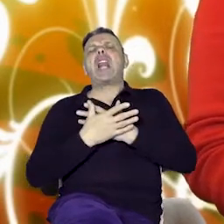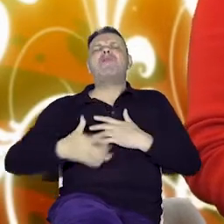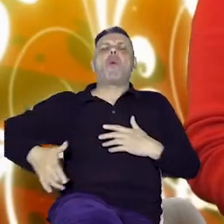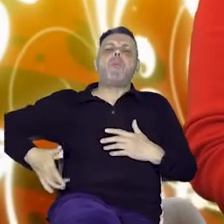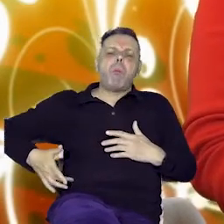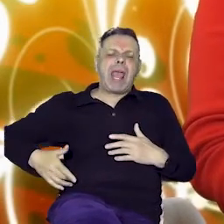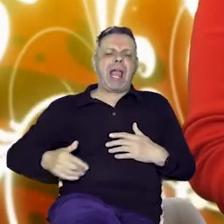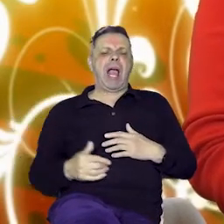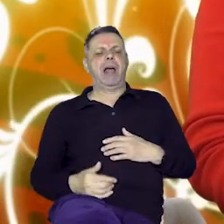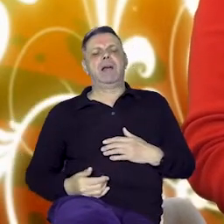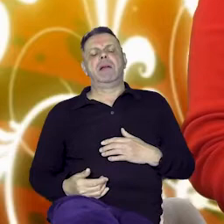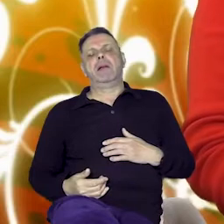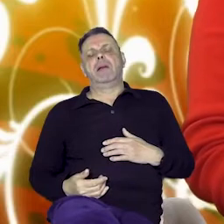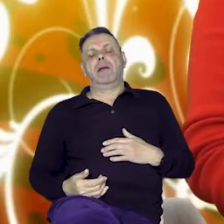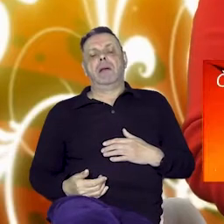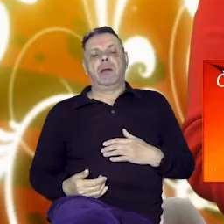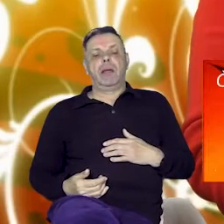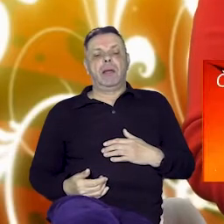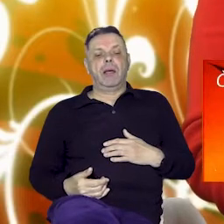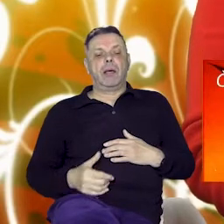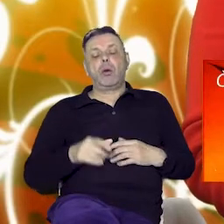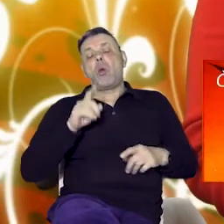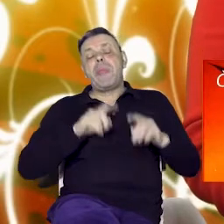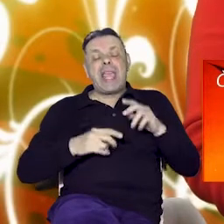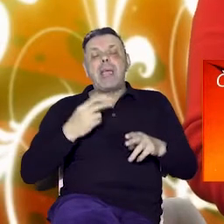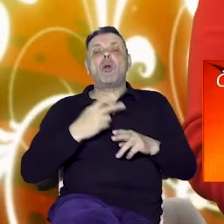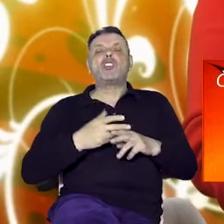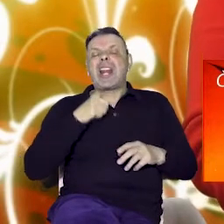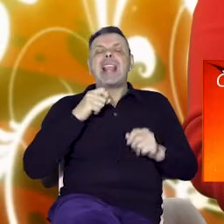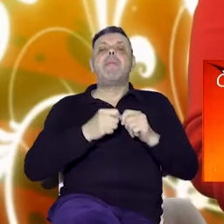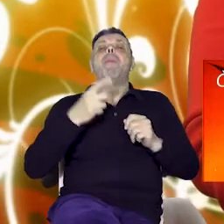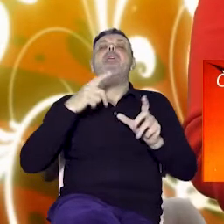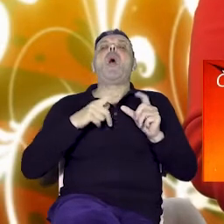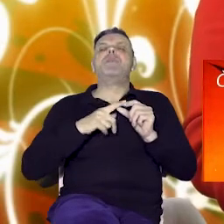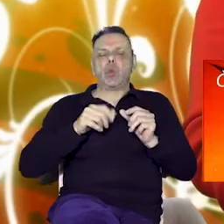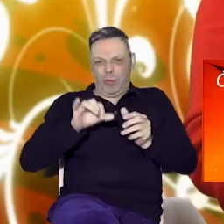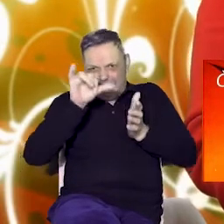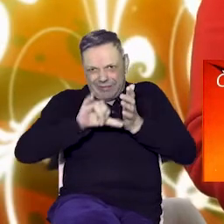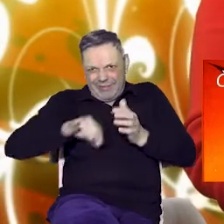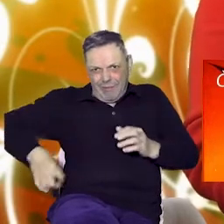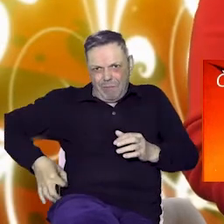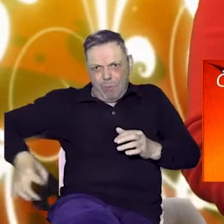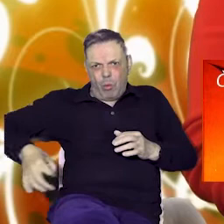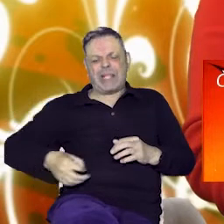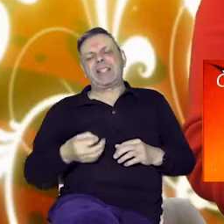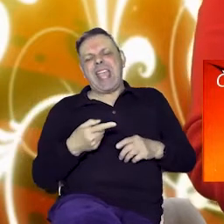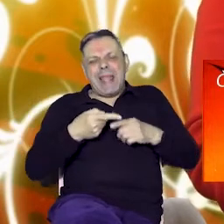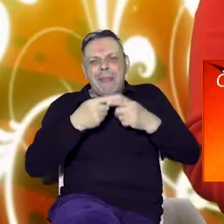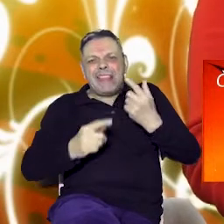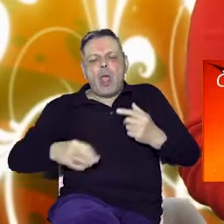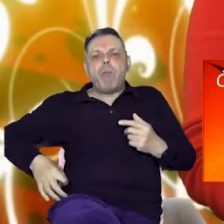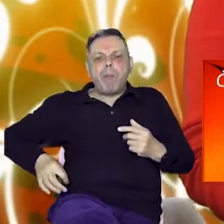eventualno dodatna radiološka dijagnostika i u nekih bolesnika radimo biopsiju bubrega. Znači, biopsijom se uzima komadić tkiva bubrega